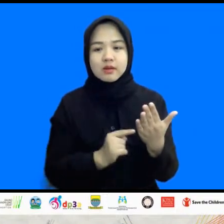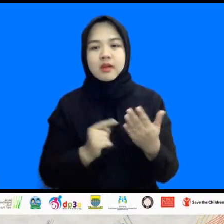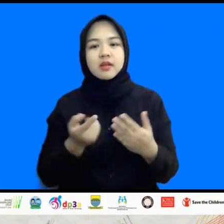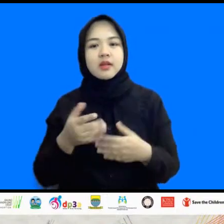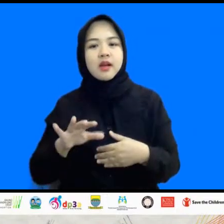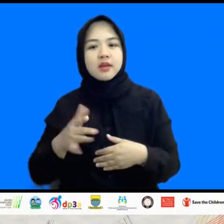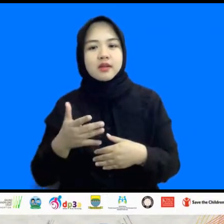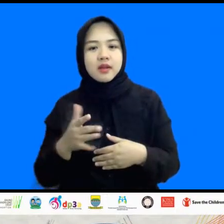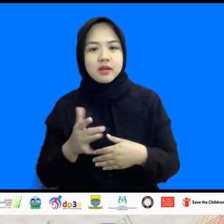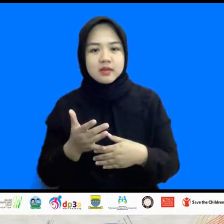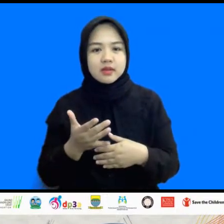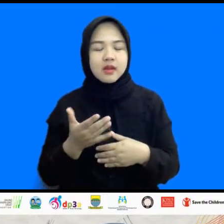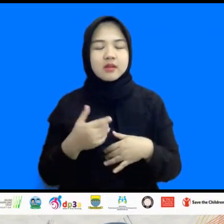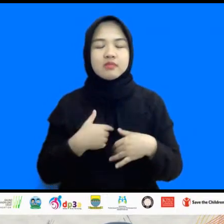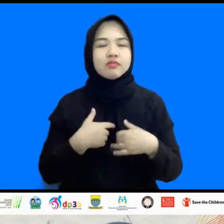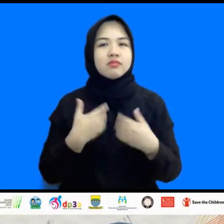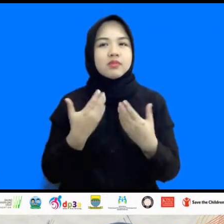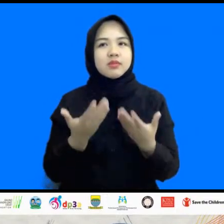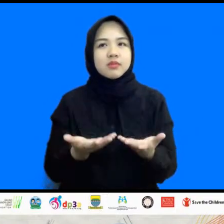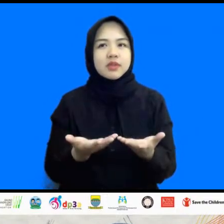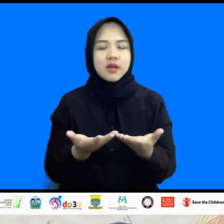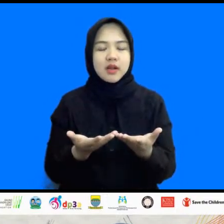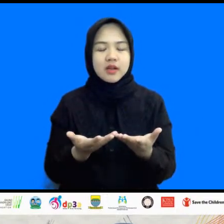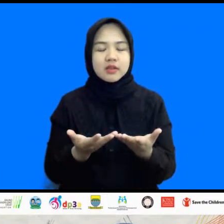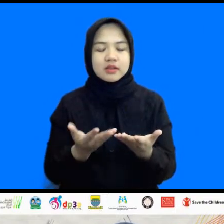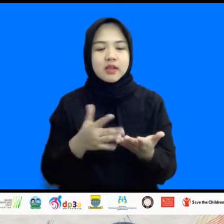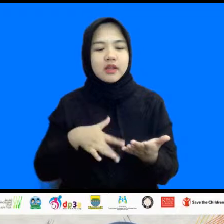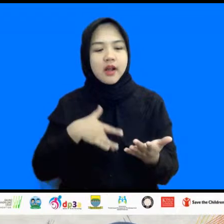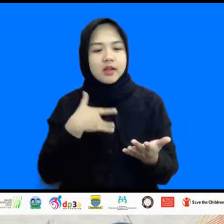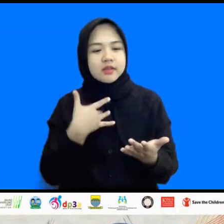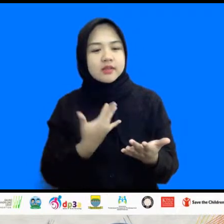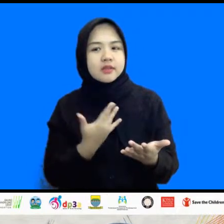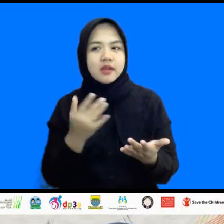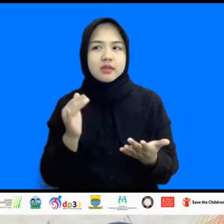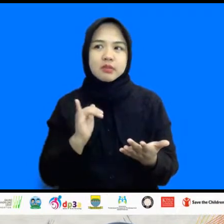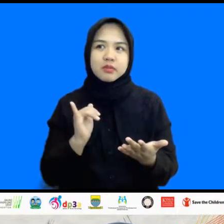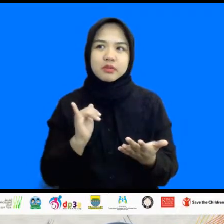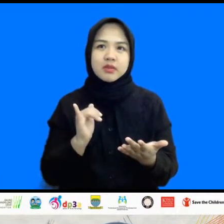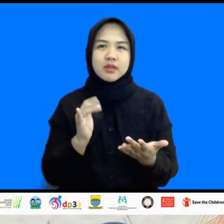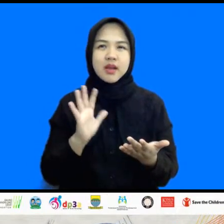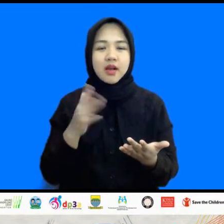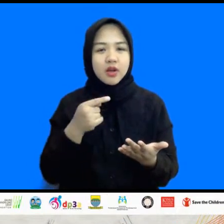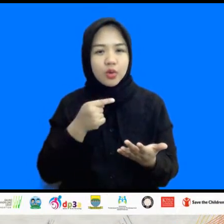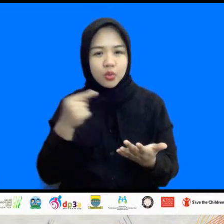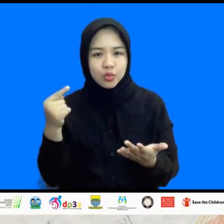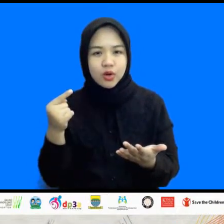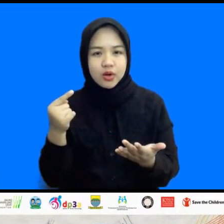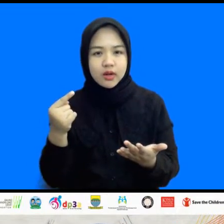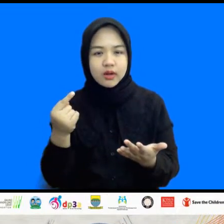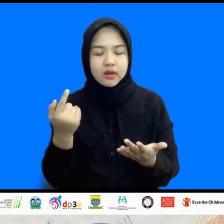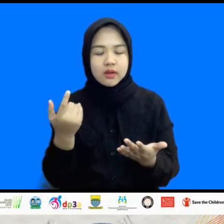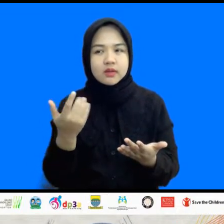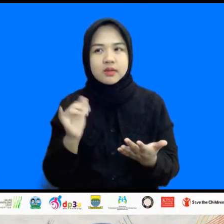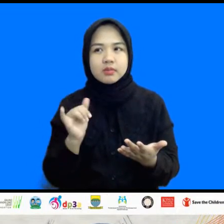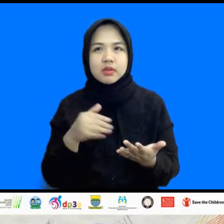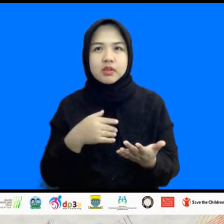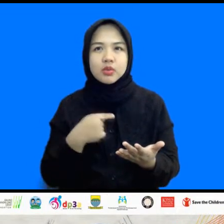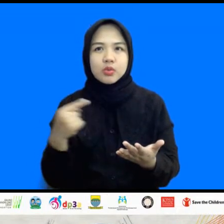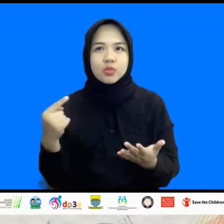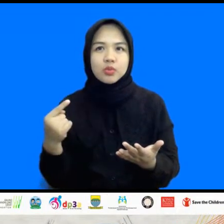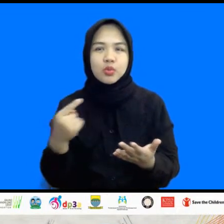terkadang memberikan rasa sesuatu mungkin ya agak kurang apa ya,